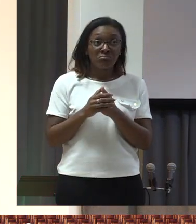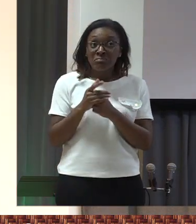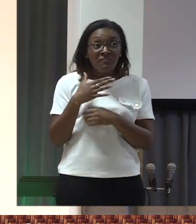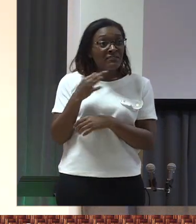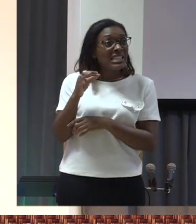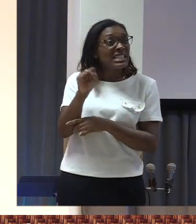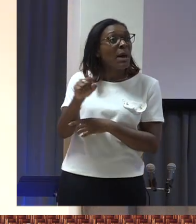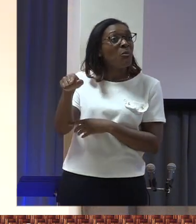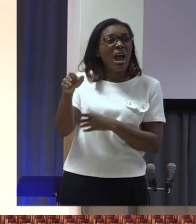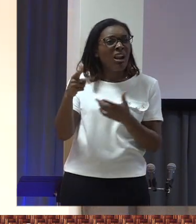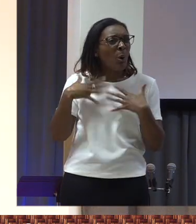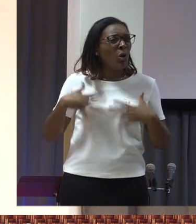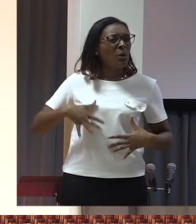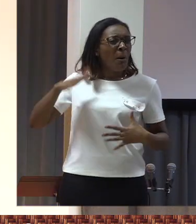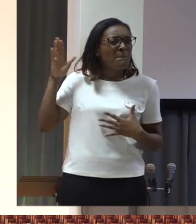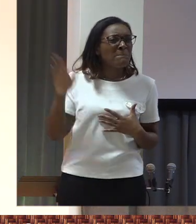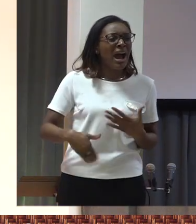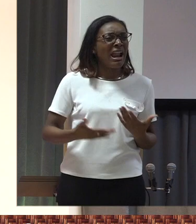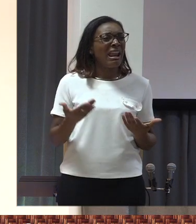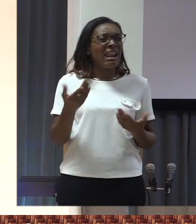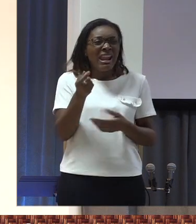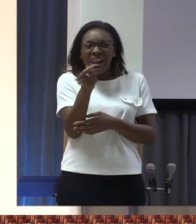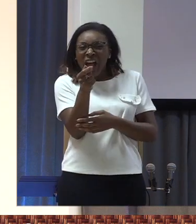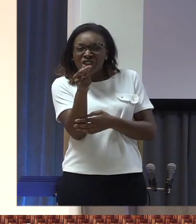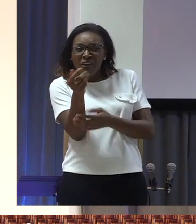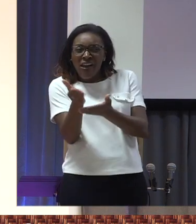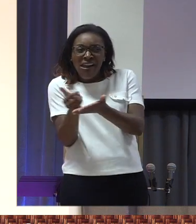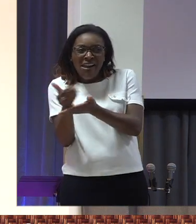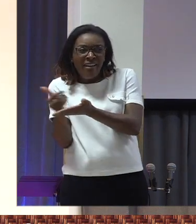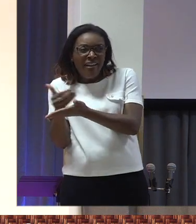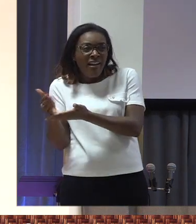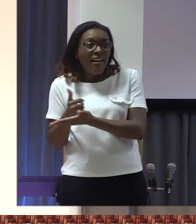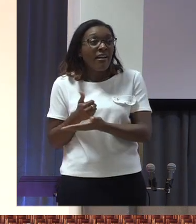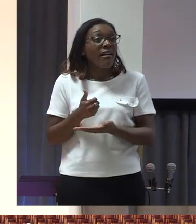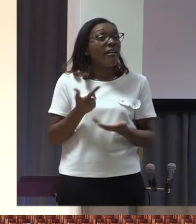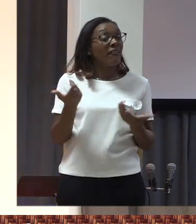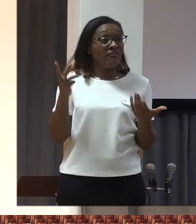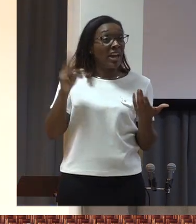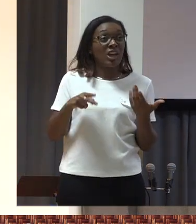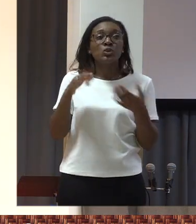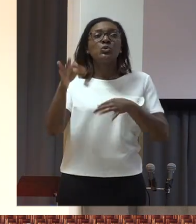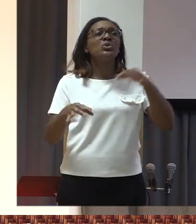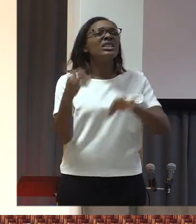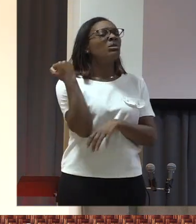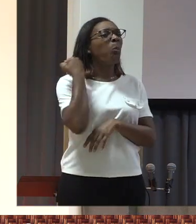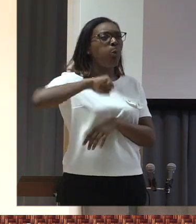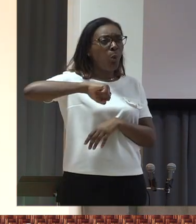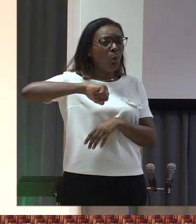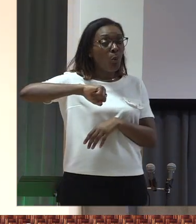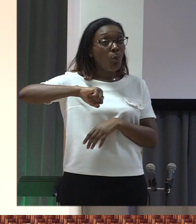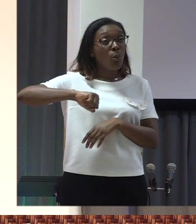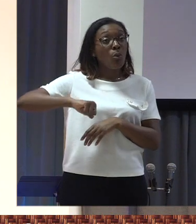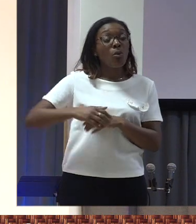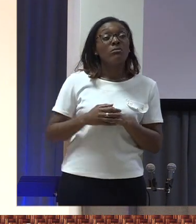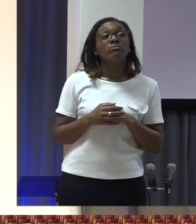livraient à la cupidité, recevaient des présents et violaient la justice. Tous